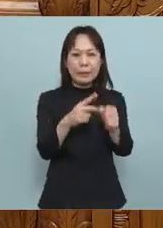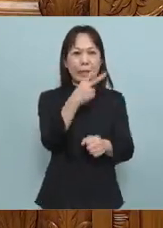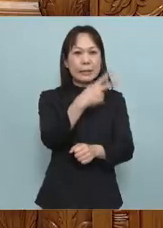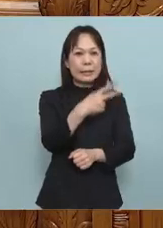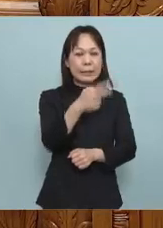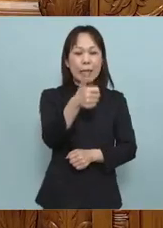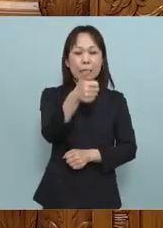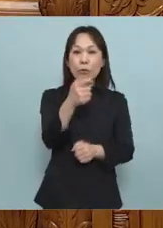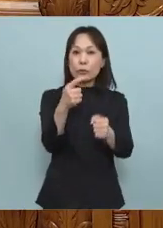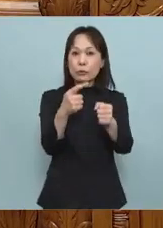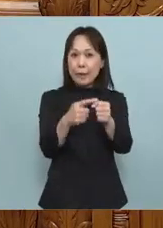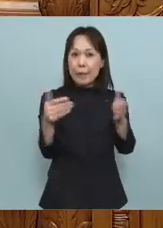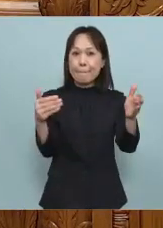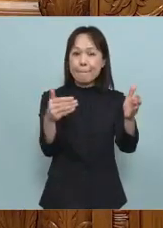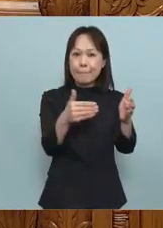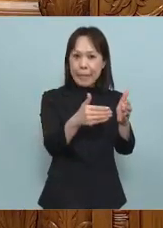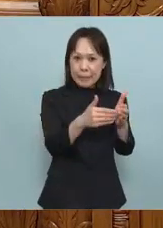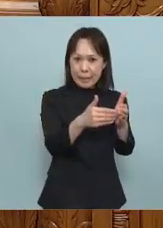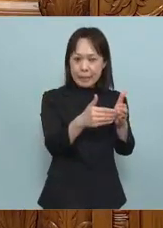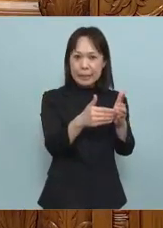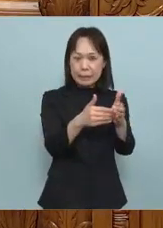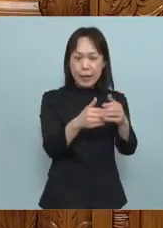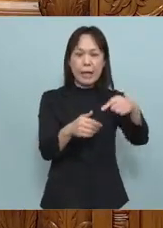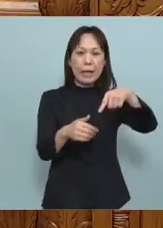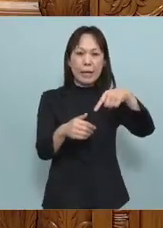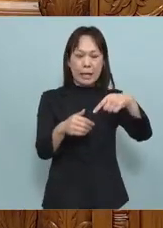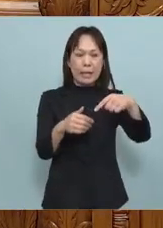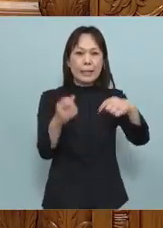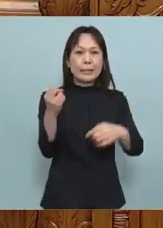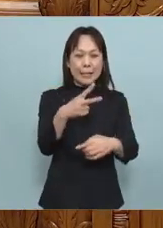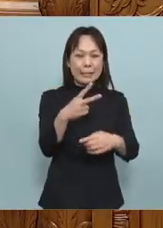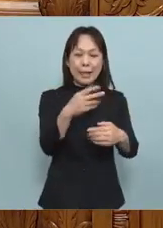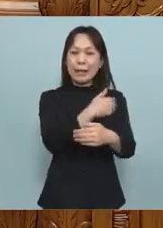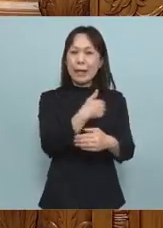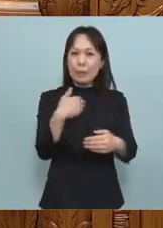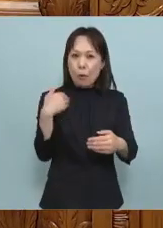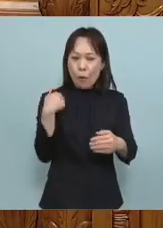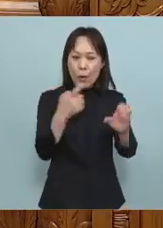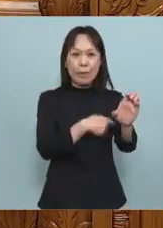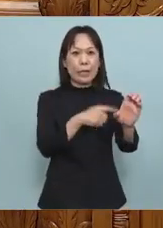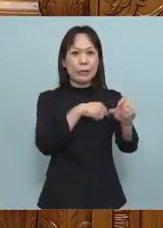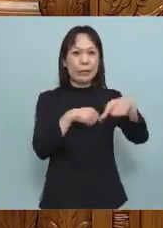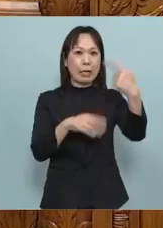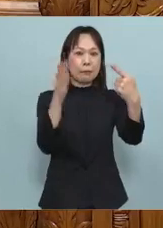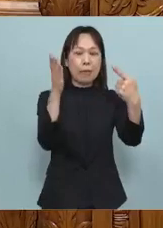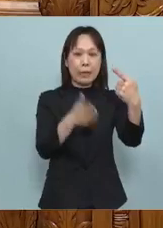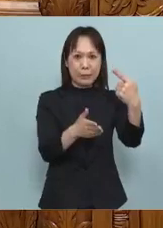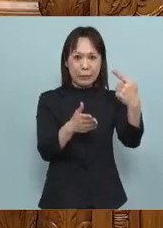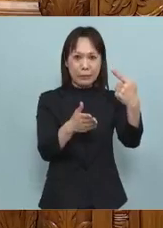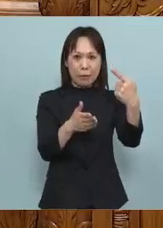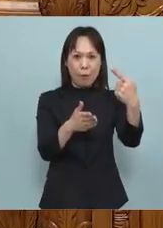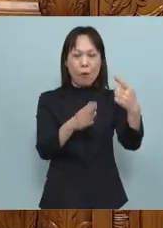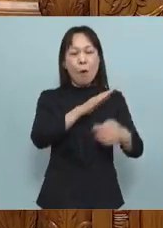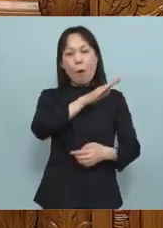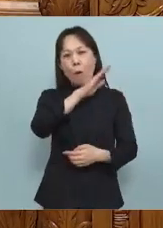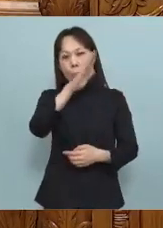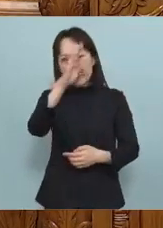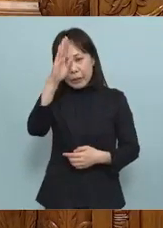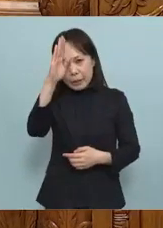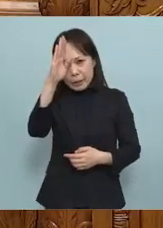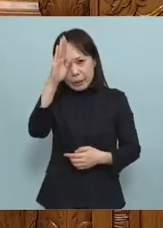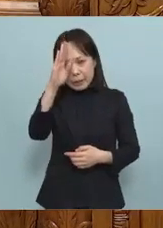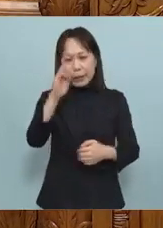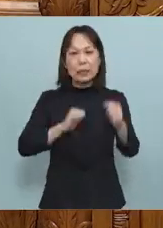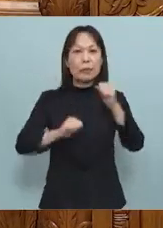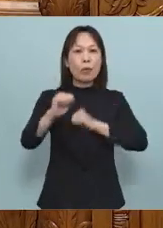2050年までに再生可能エネルギー 100% を目標とし、2030年までに本気の再エネ普及を行うこと